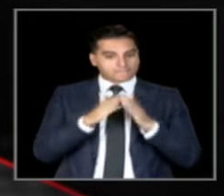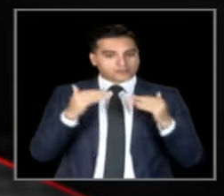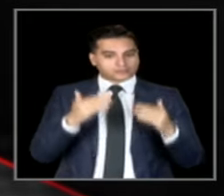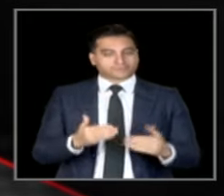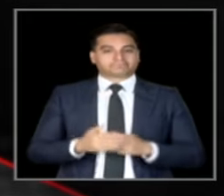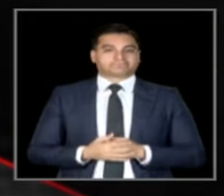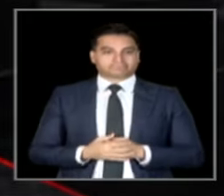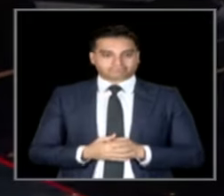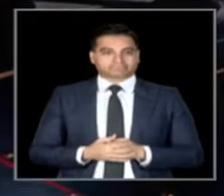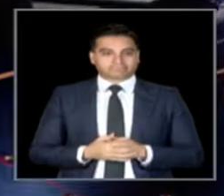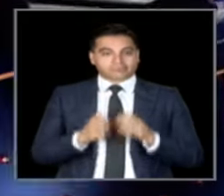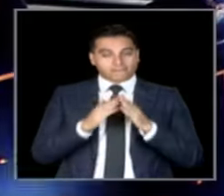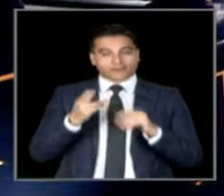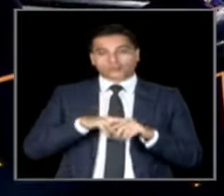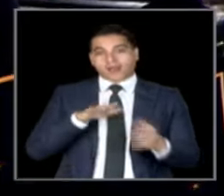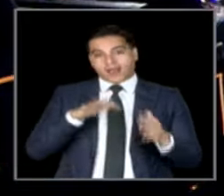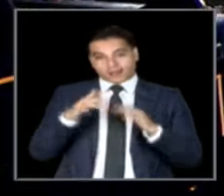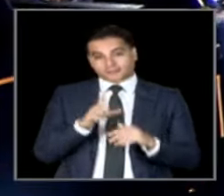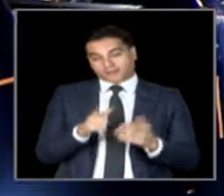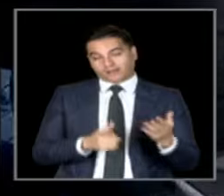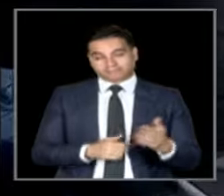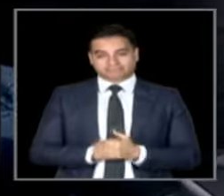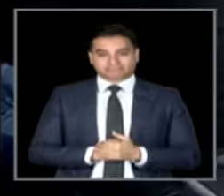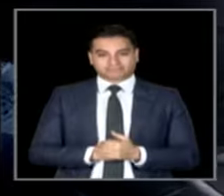على مستوى العالم.